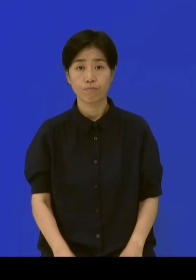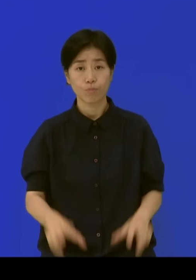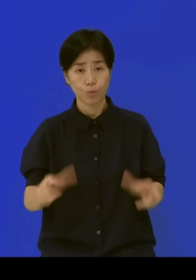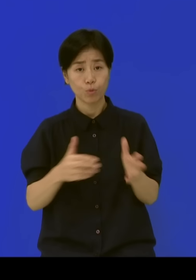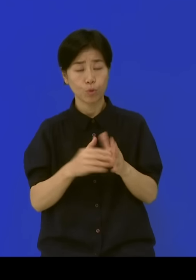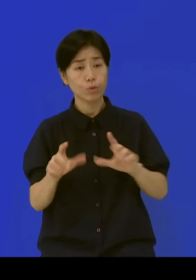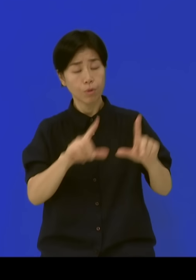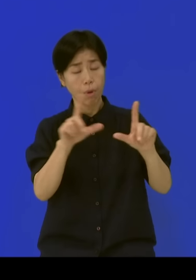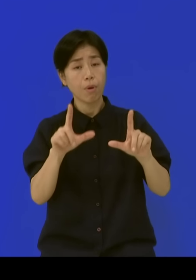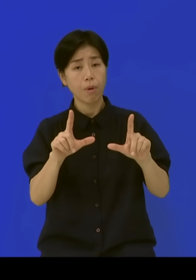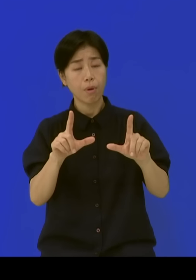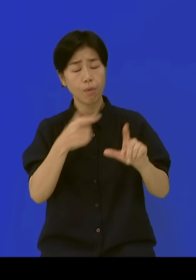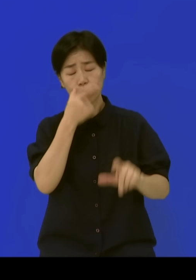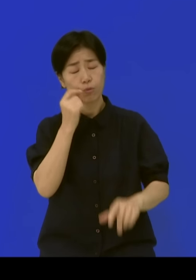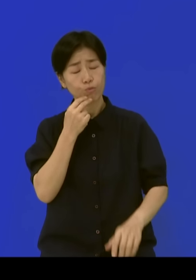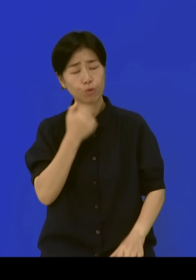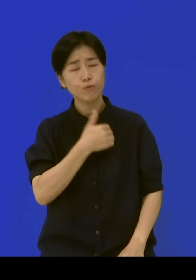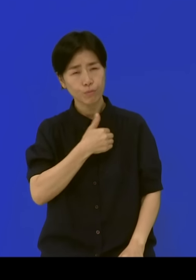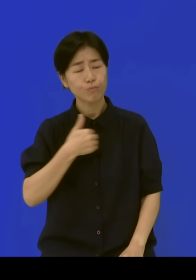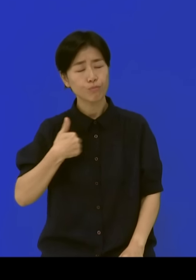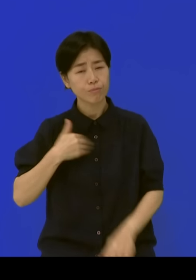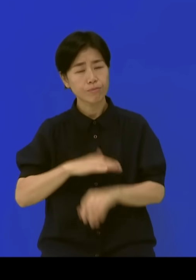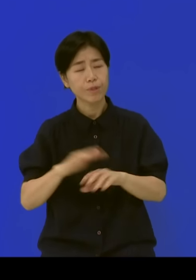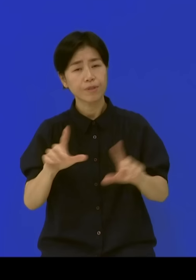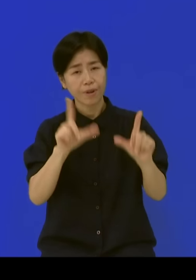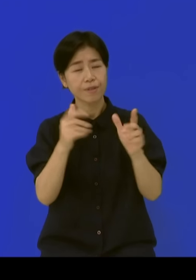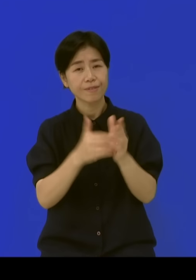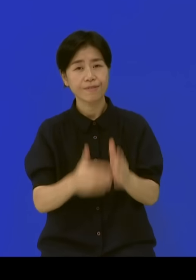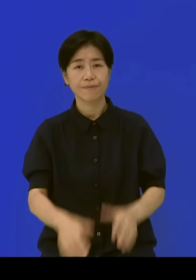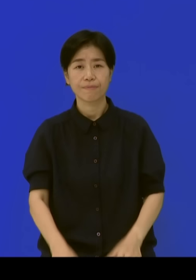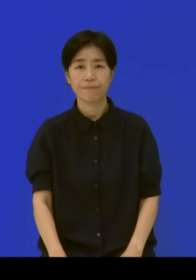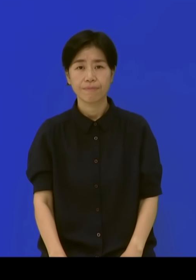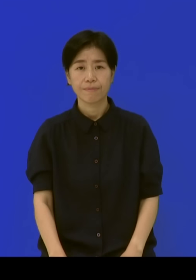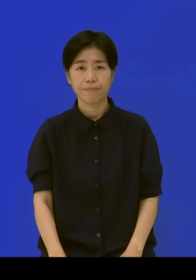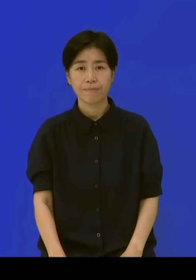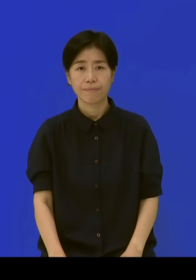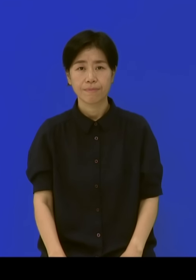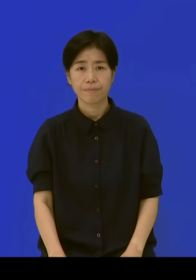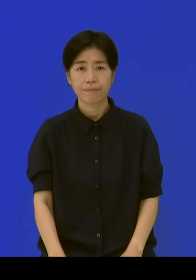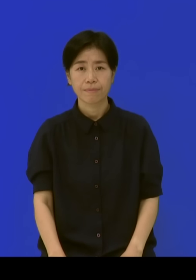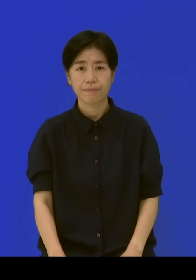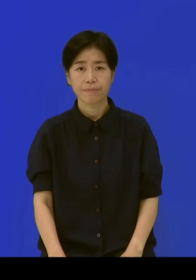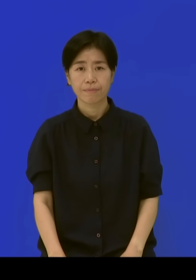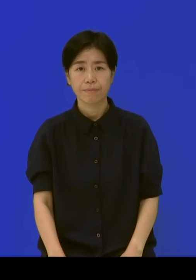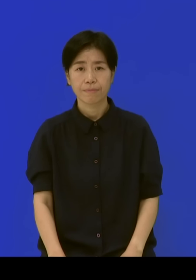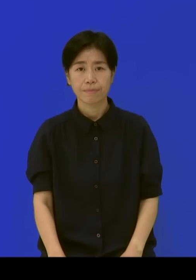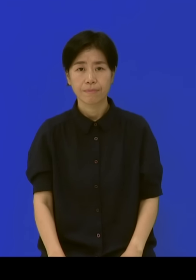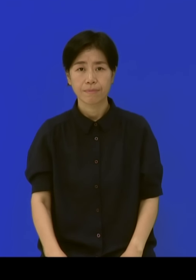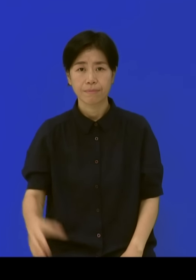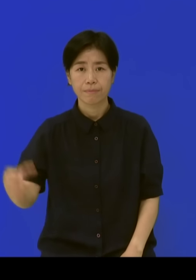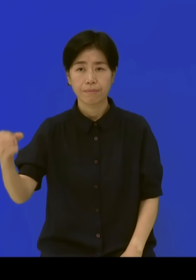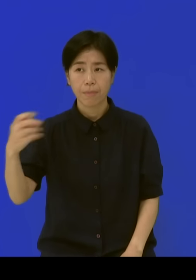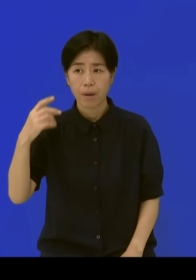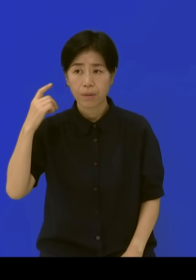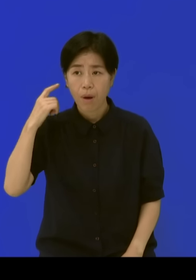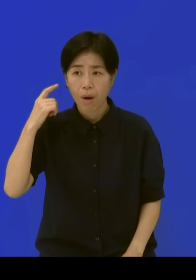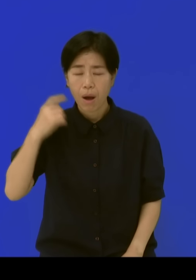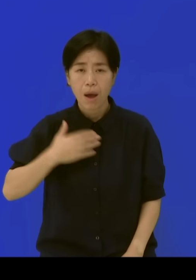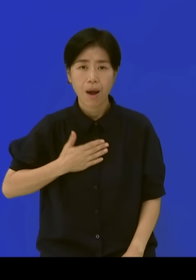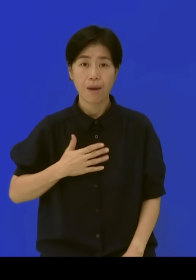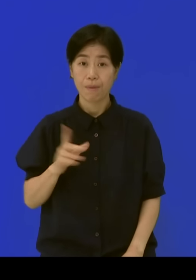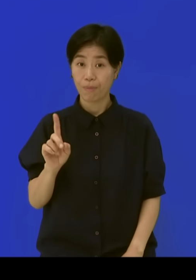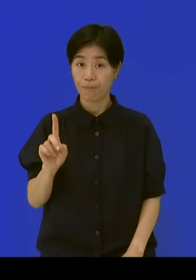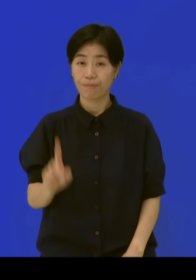충분했다 라고 하시는 거예요. 네, 저는 그때 바로 알았던 거는 전 대답을 제대로 못